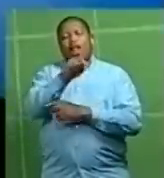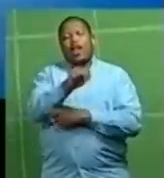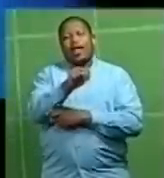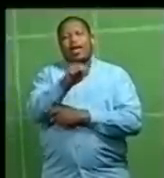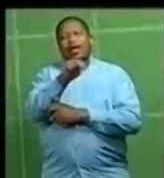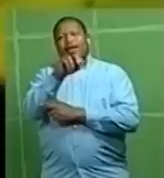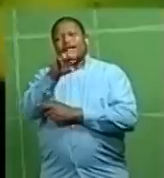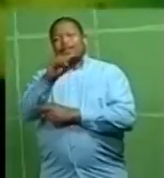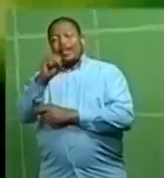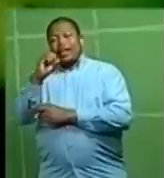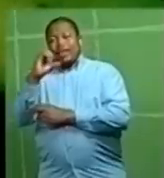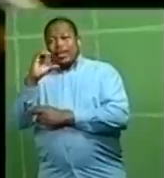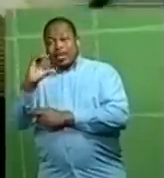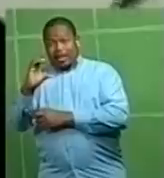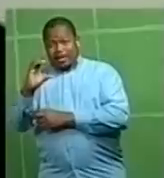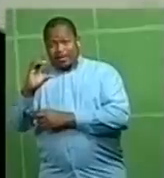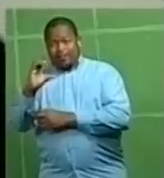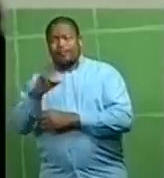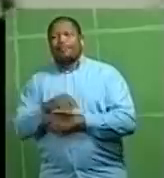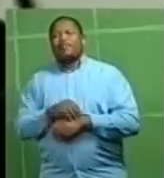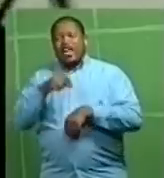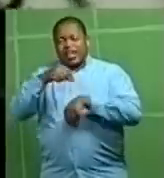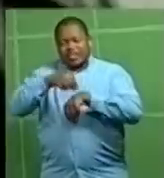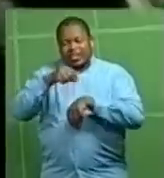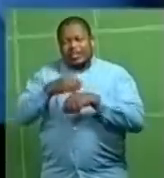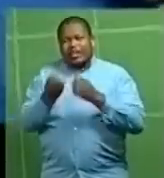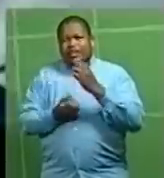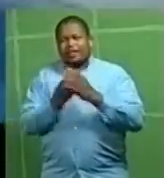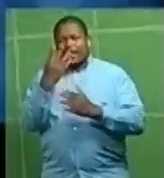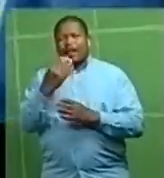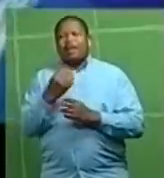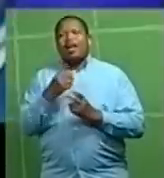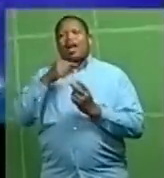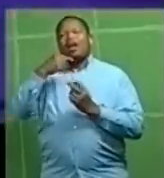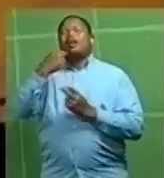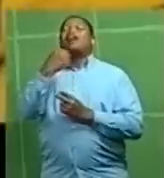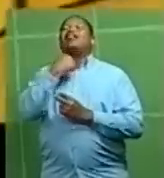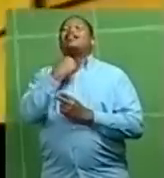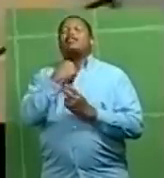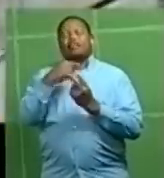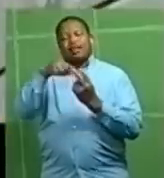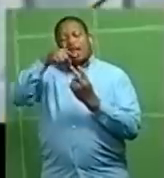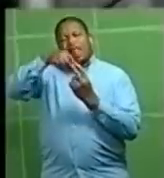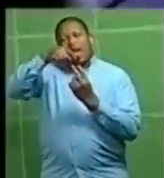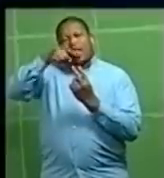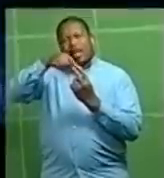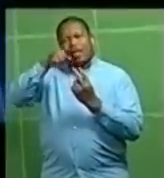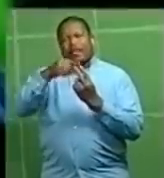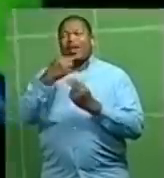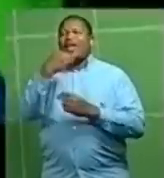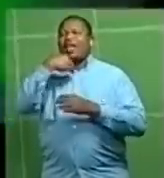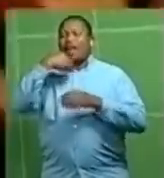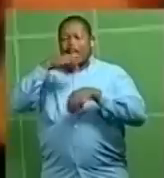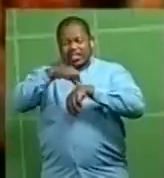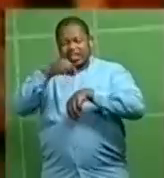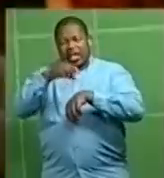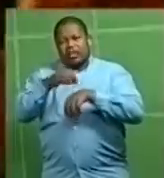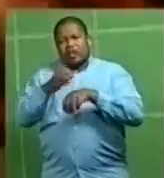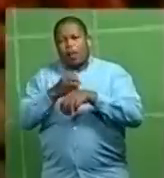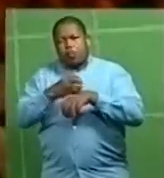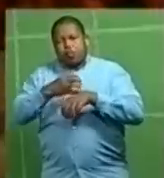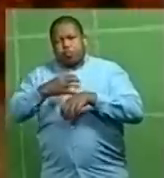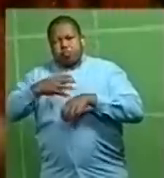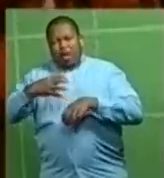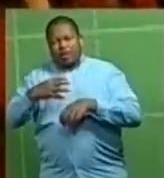carcinoma. Kuthiwa lo mdlavuza uqala empinjeni ngemva kwemalakanya lapho uhlasela khona inzawo lebitwa ngekuthi